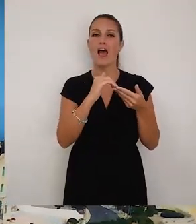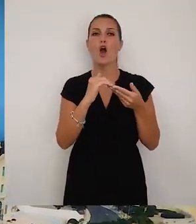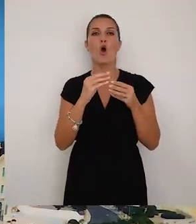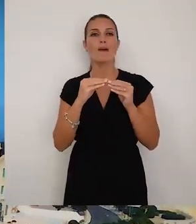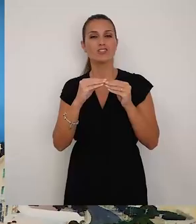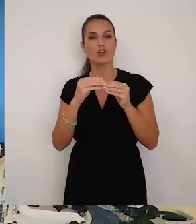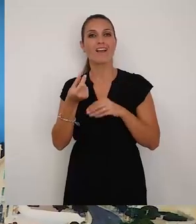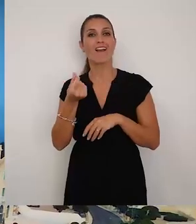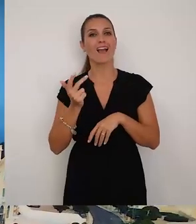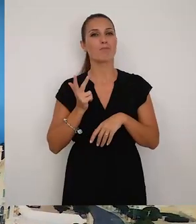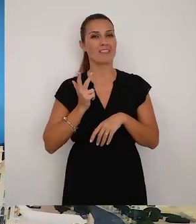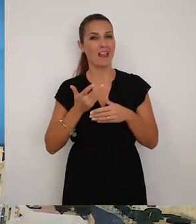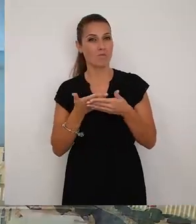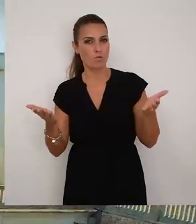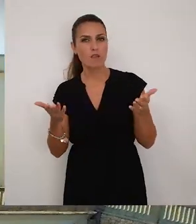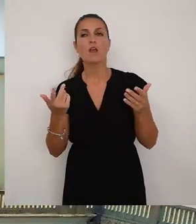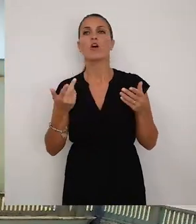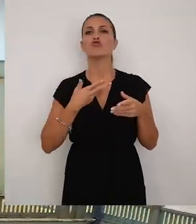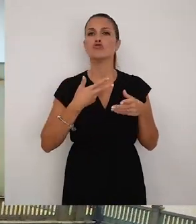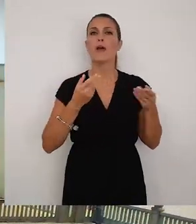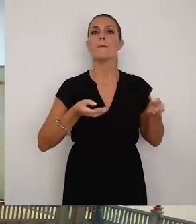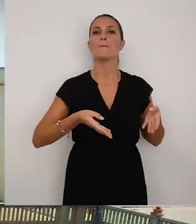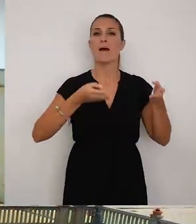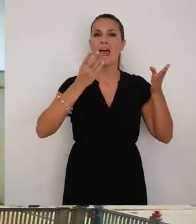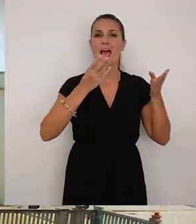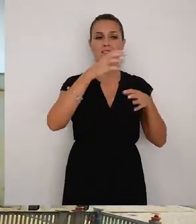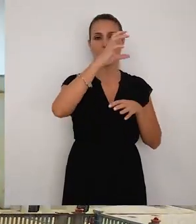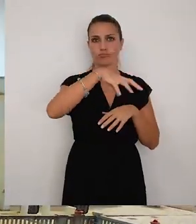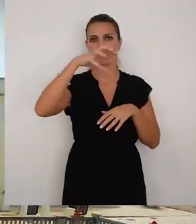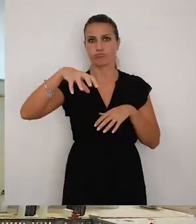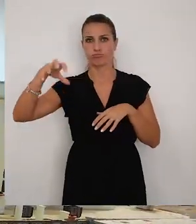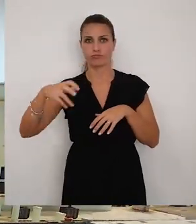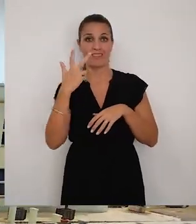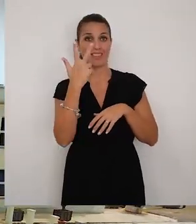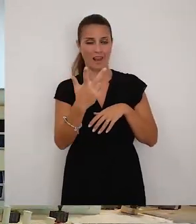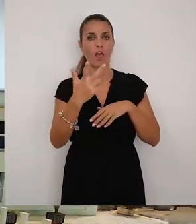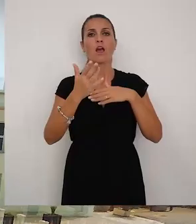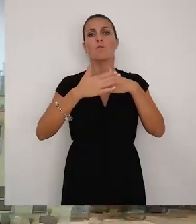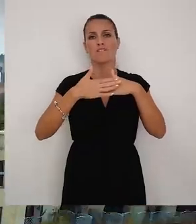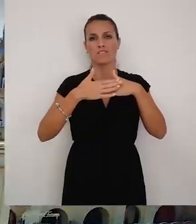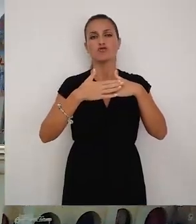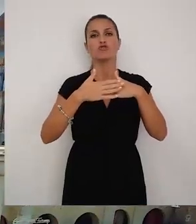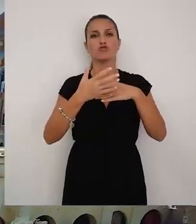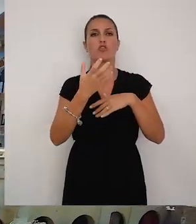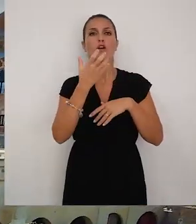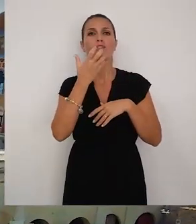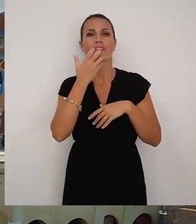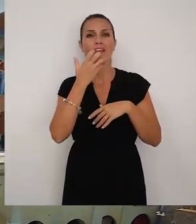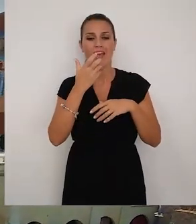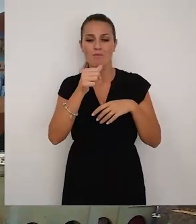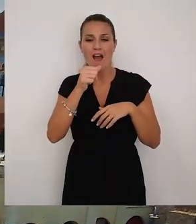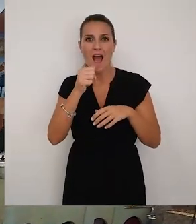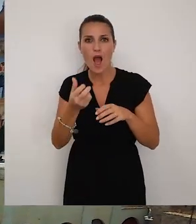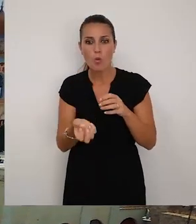sono Stabilimento Palazzo, Stabilimento Gattulla e Stabilimento Sulfurea, posizionati in concomitanza alle